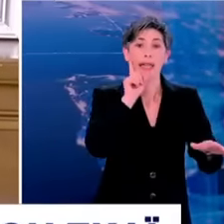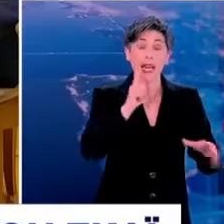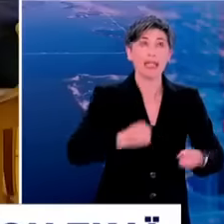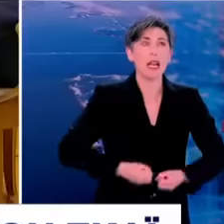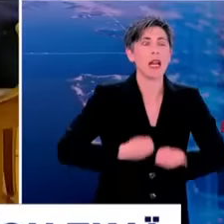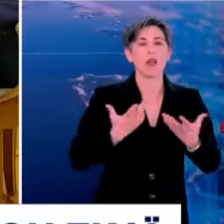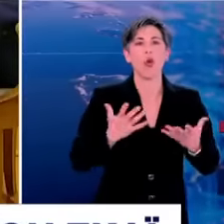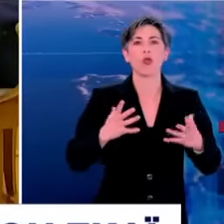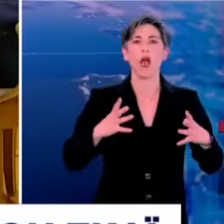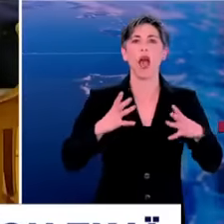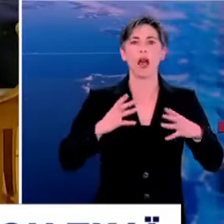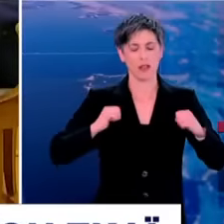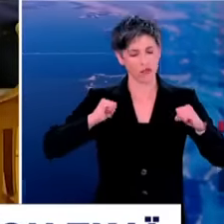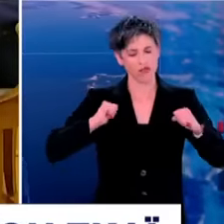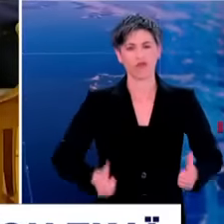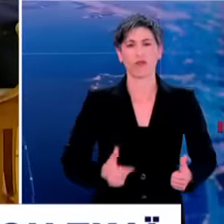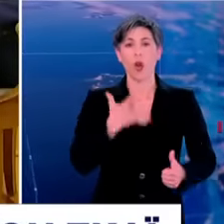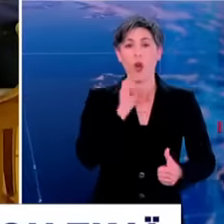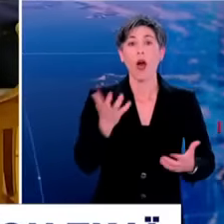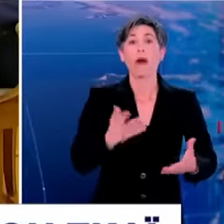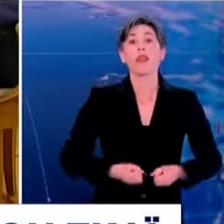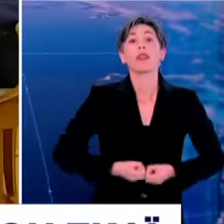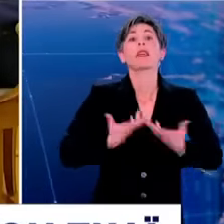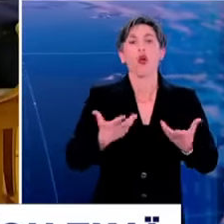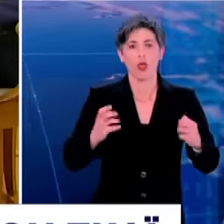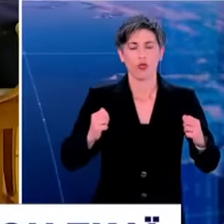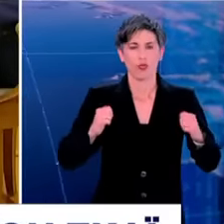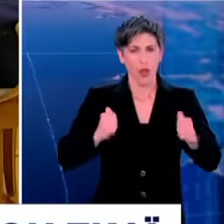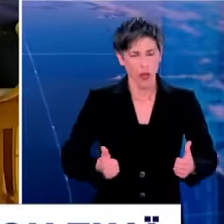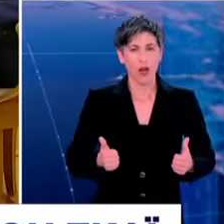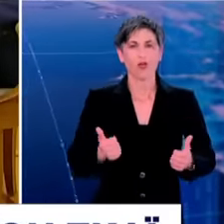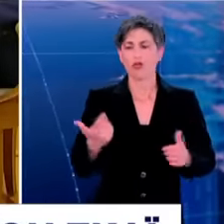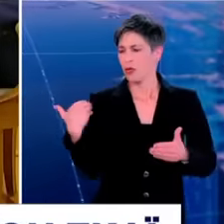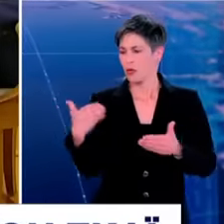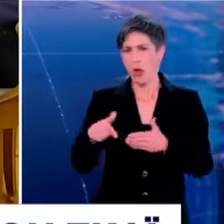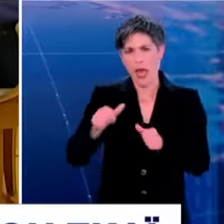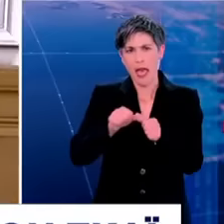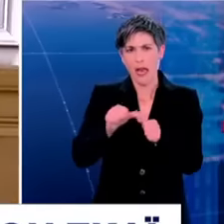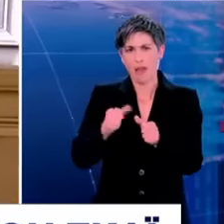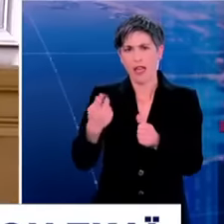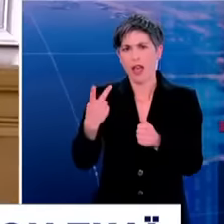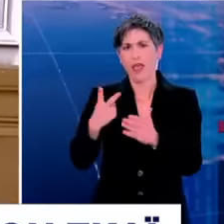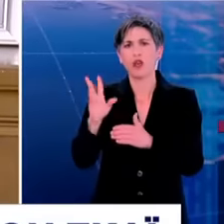αν δεν το αισθανόντουσαν, δεν θα είχαμε τις καταγγελίες αυτές. Ότι αν απευθυνθούν στο κράτος, δεν θα πω στην αστυνομία,